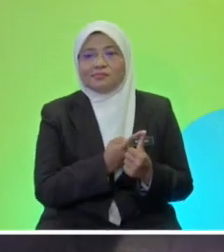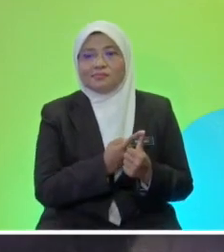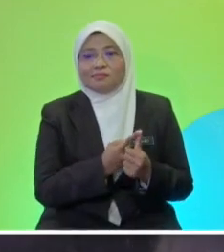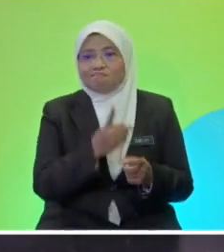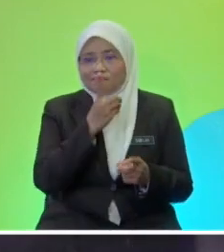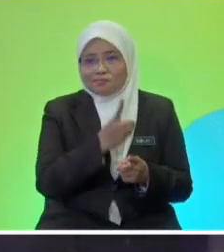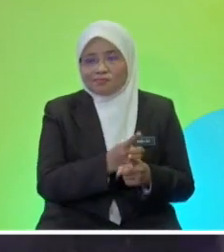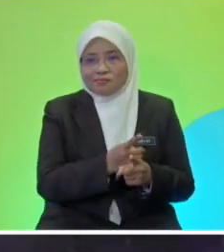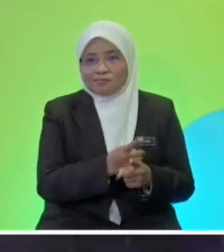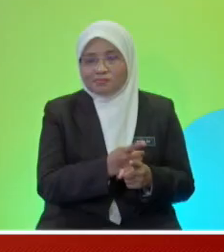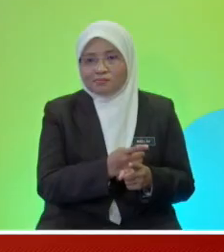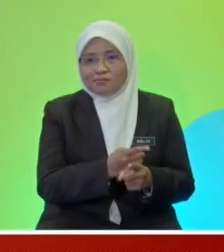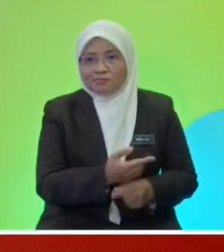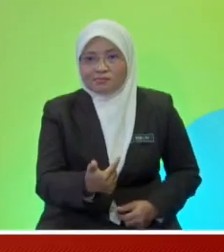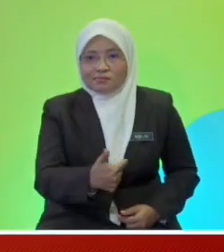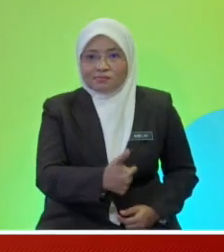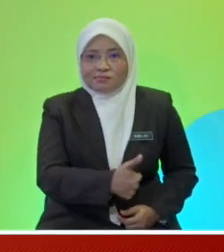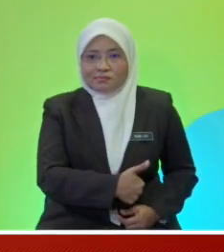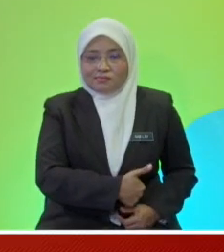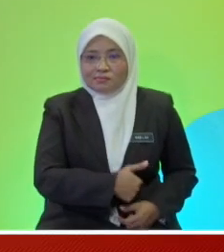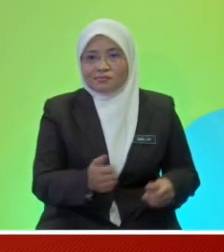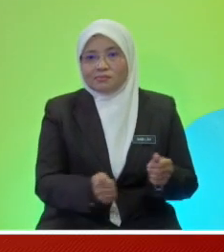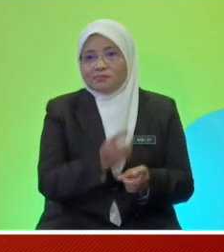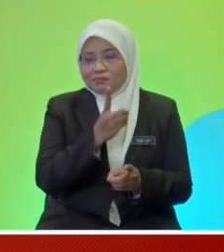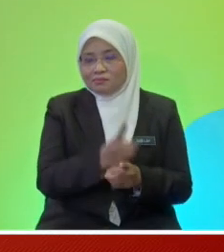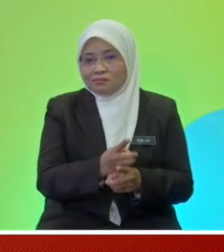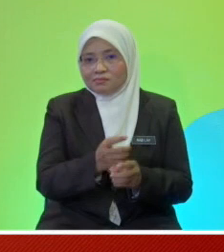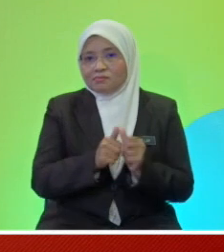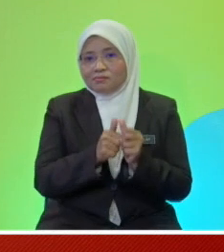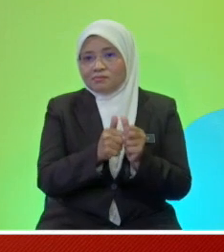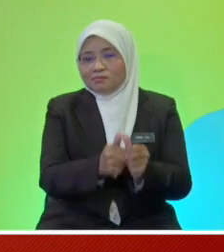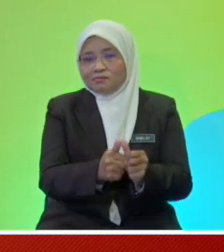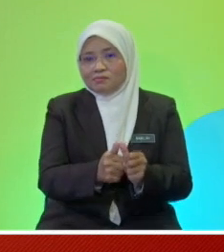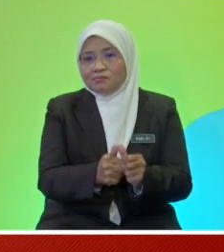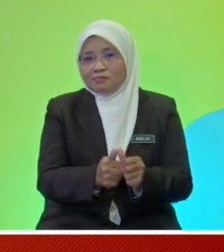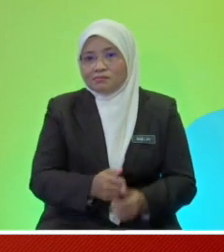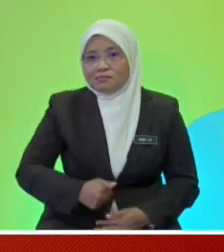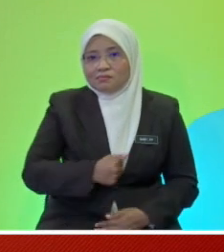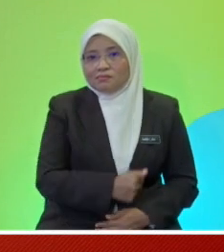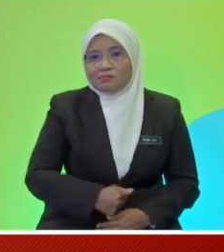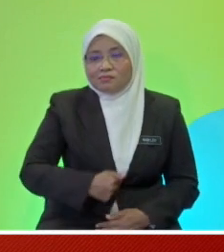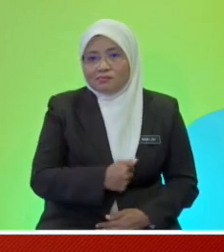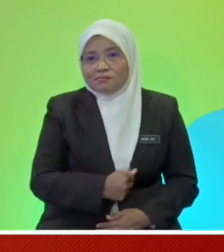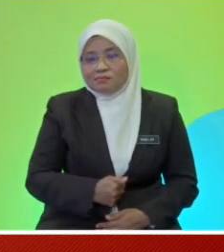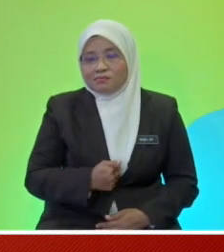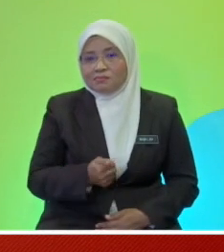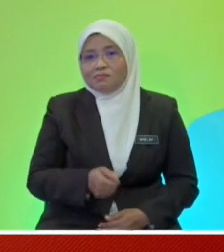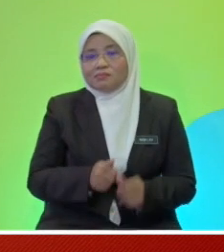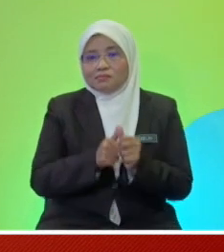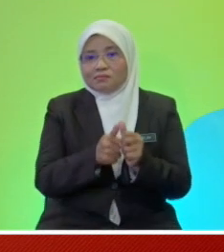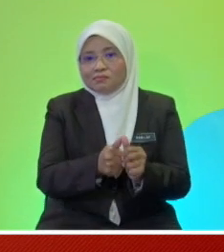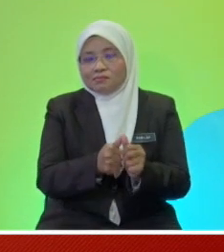jarum dimasukkan dengan berhati-hati melalui bahagia namun Ibu menembusi Dinding YouTube